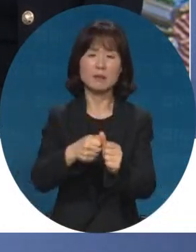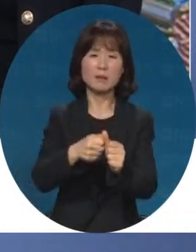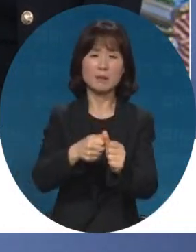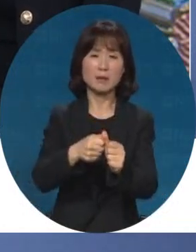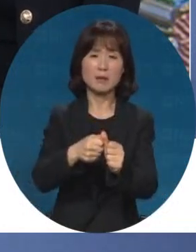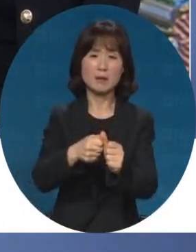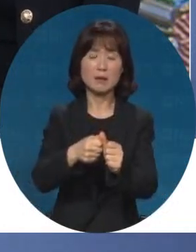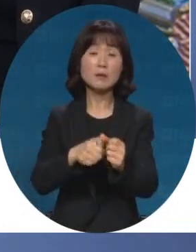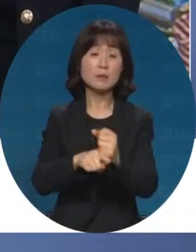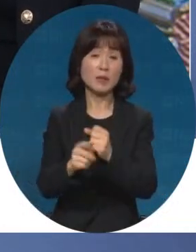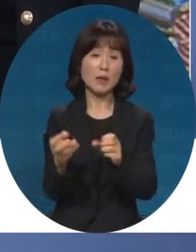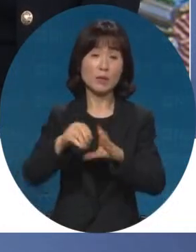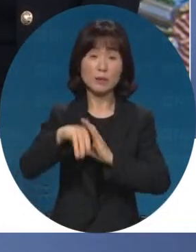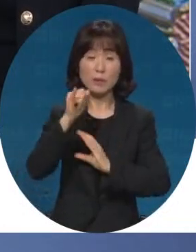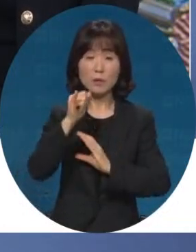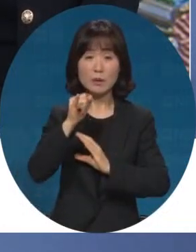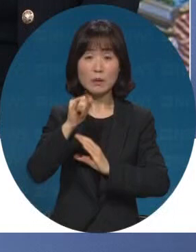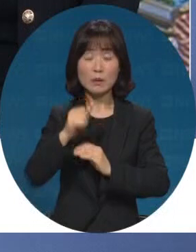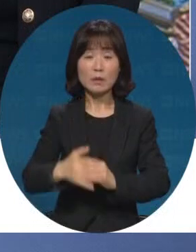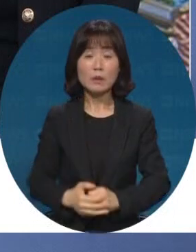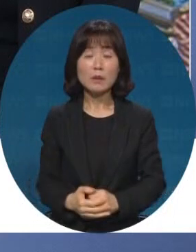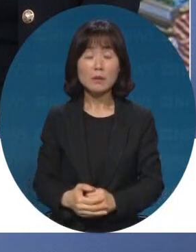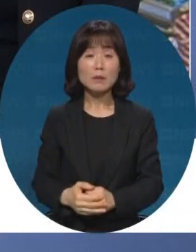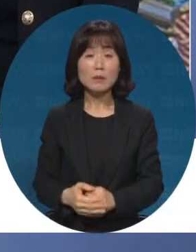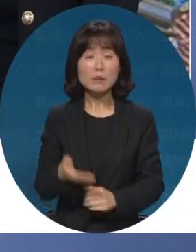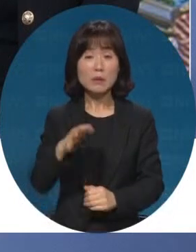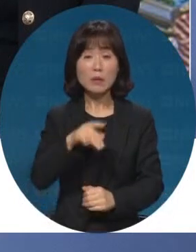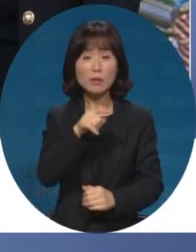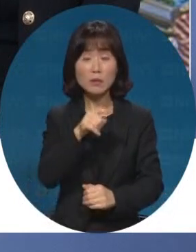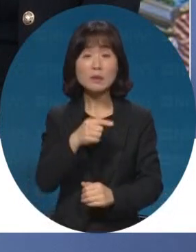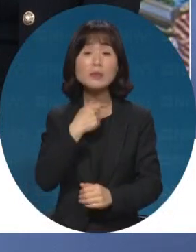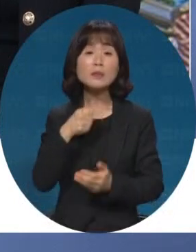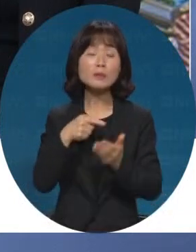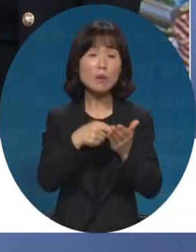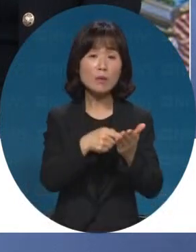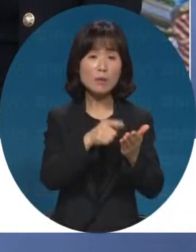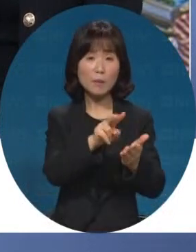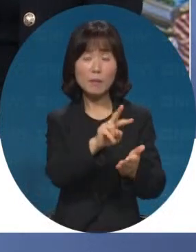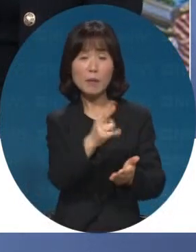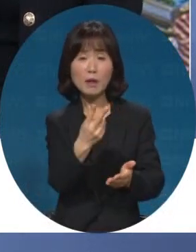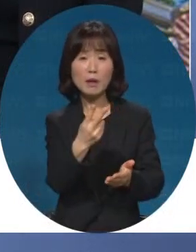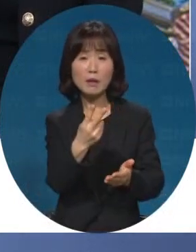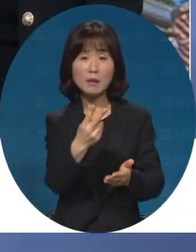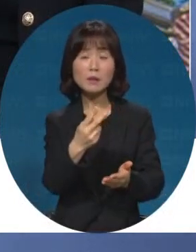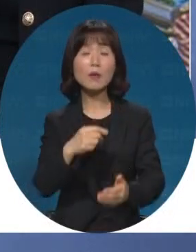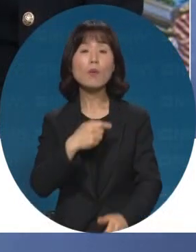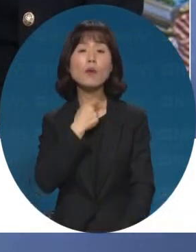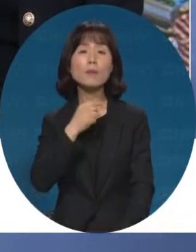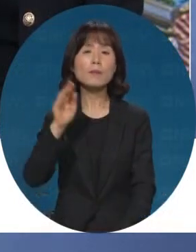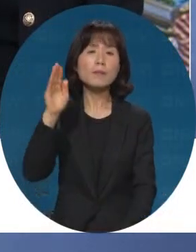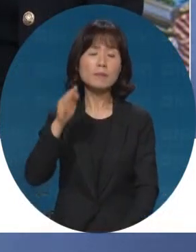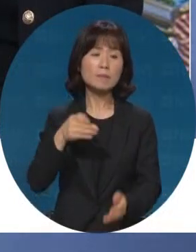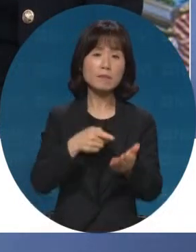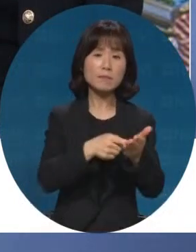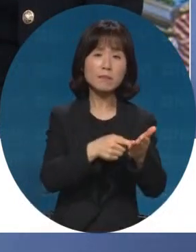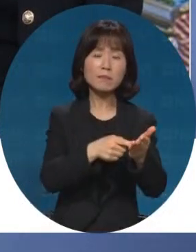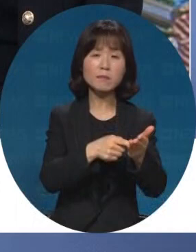병사로 표기할 수 있었는데 지원으로 표현을 바꾼 것은 자발적인 측면을